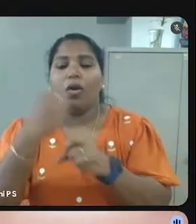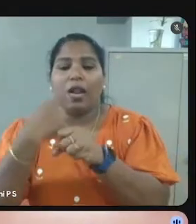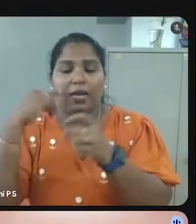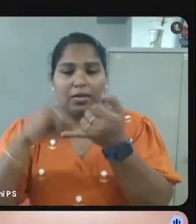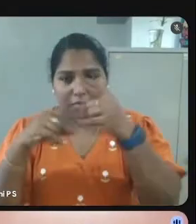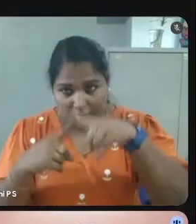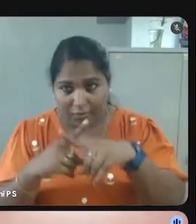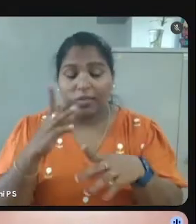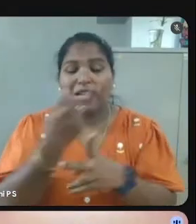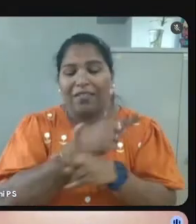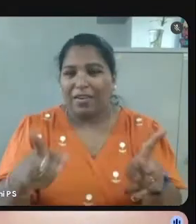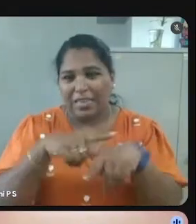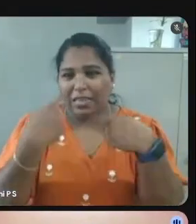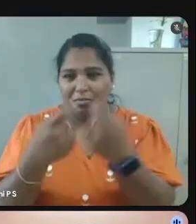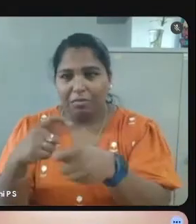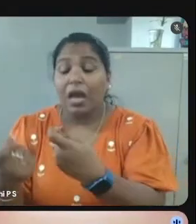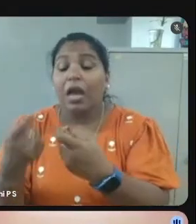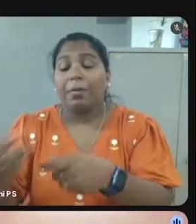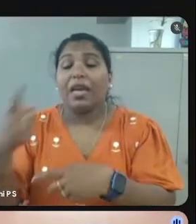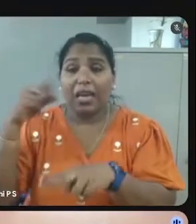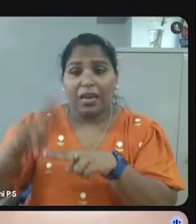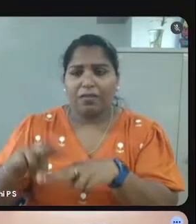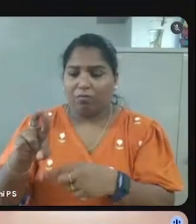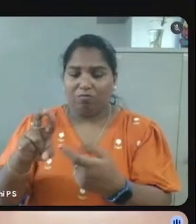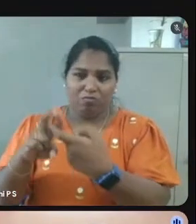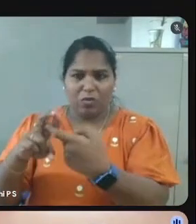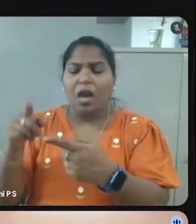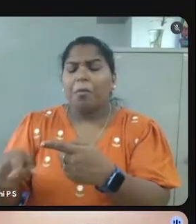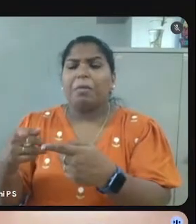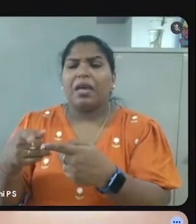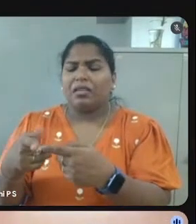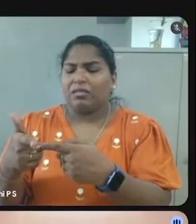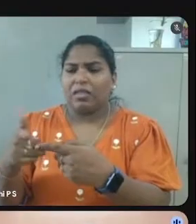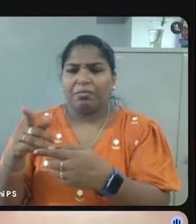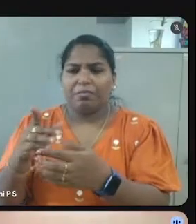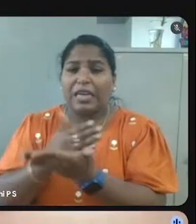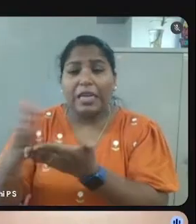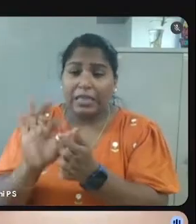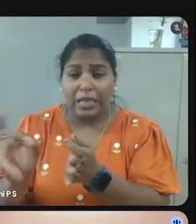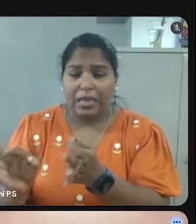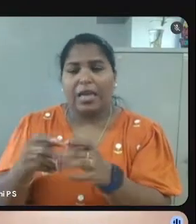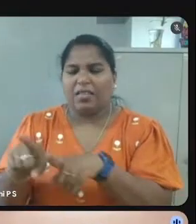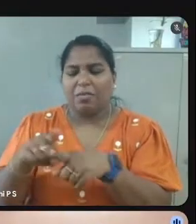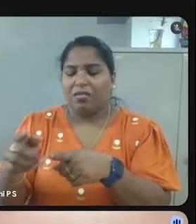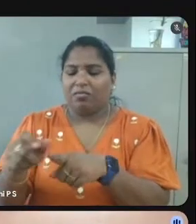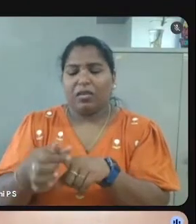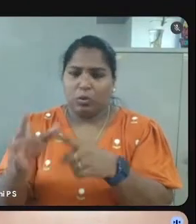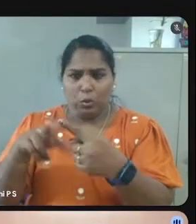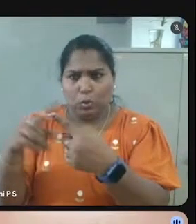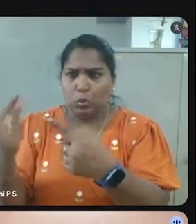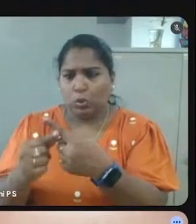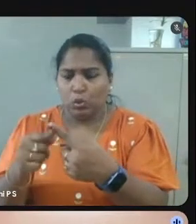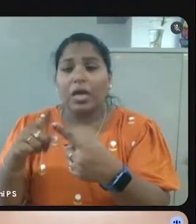ഒരു സെക്ഷൽ ഹൈജീനിക് ആക്ടിവിറ്റി ഇല്ലെങ്കിൽ അവർ ഒരു ഇൻഫെക്ഷൻ ഉണ്ടായിരിക്കും. സെക്ഷൽ ടോയ് പിന്നെ അവർ യൂസ് ചെയ്തിട്ട് വളരെ